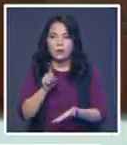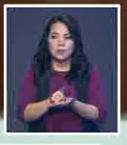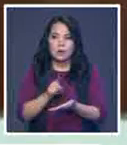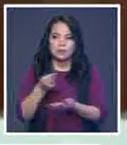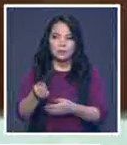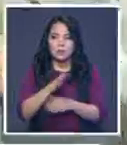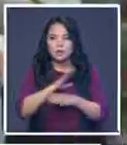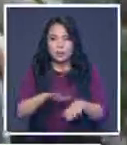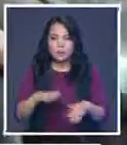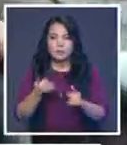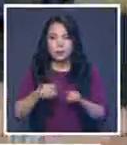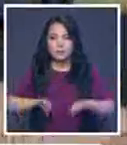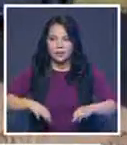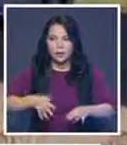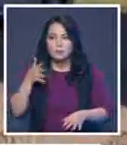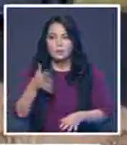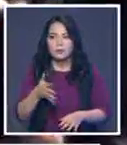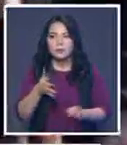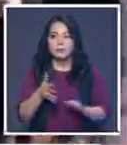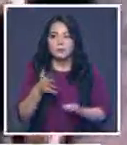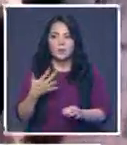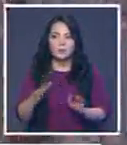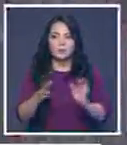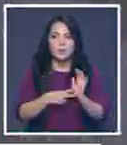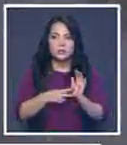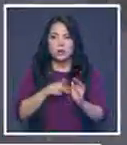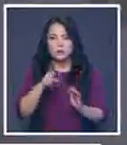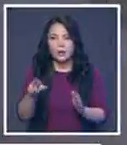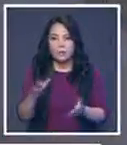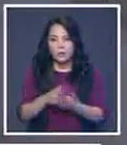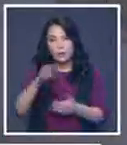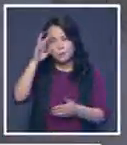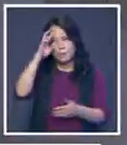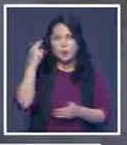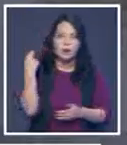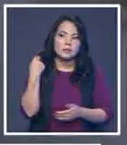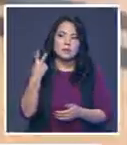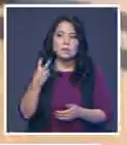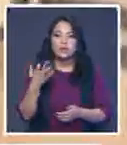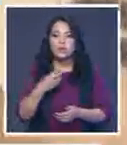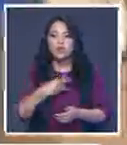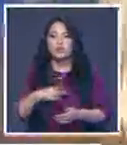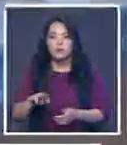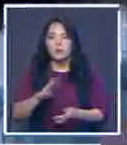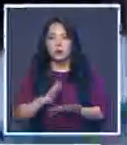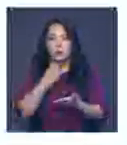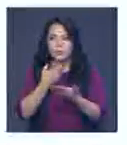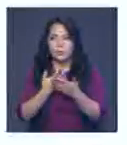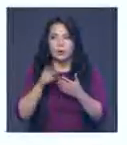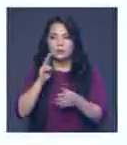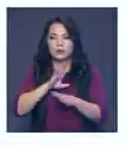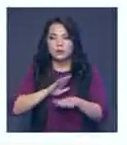немесе жеке мүлкінің салығын төлемеген 5755 тұлға бар. Олардың мемлекетке қарызы 200 миллион теңге. Ал осы берешекті